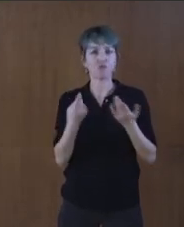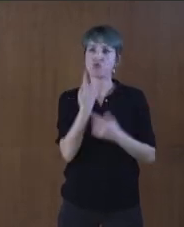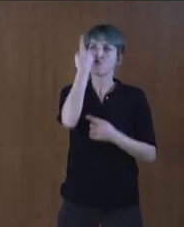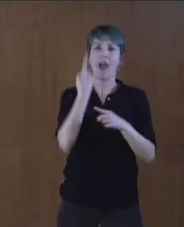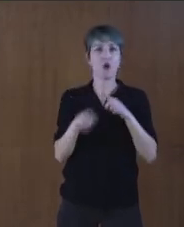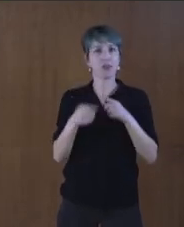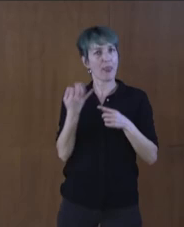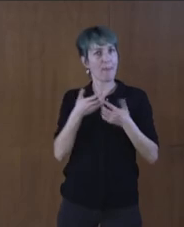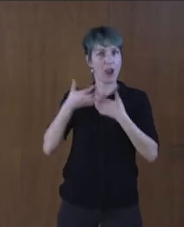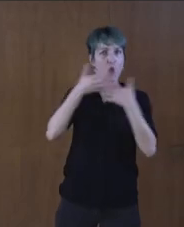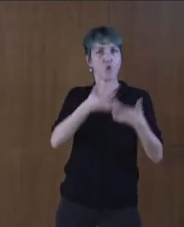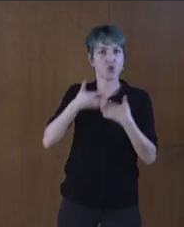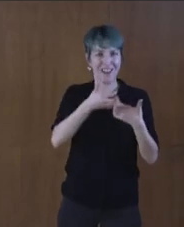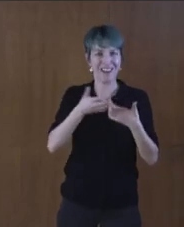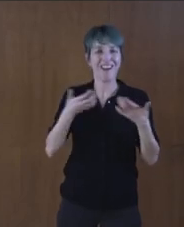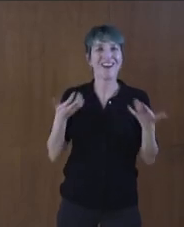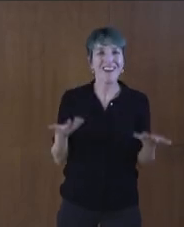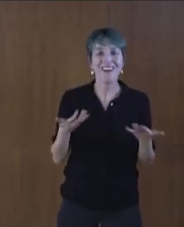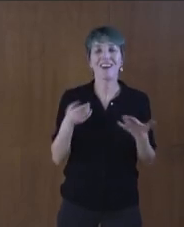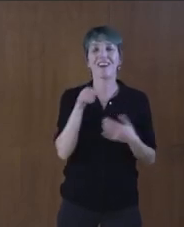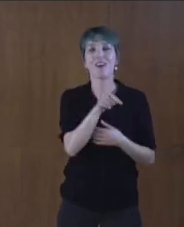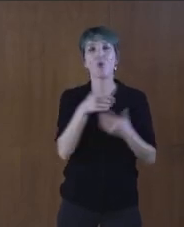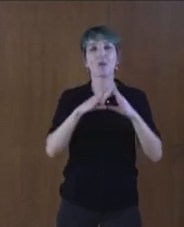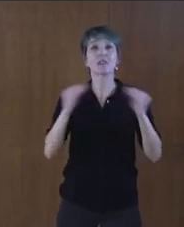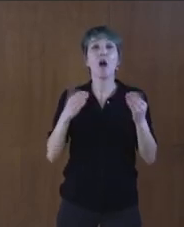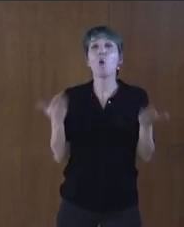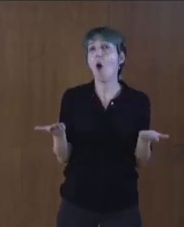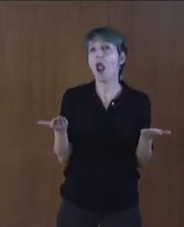combatre la universitat: la mandra de pensar.